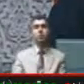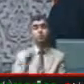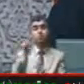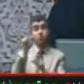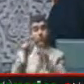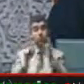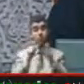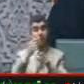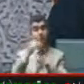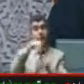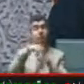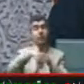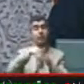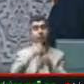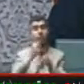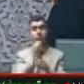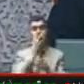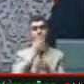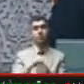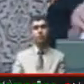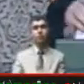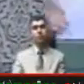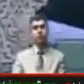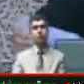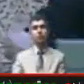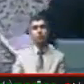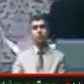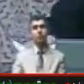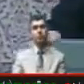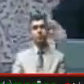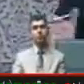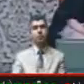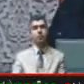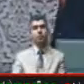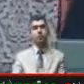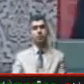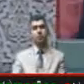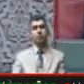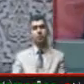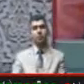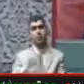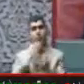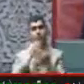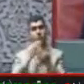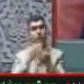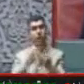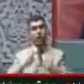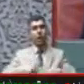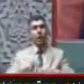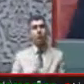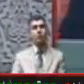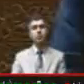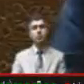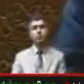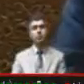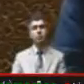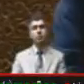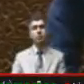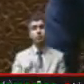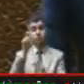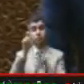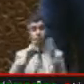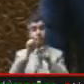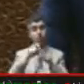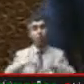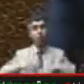لأحد أعضاء فريق التحالف الاشتراكي. الأستاذ أعمو، لكم الكلمة في إطار. شكرا سيد الرئيس،